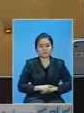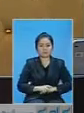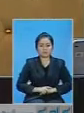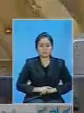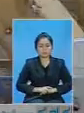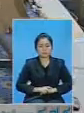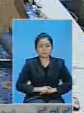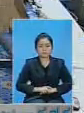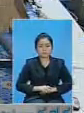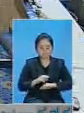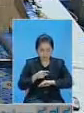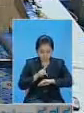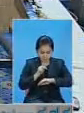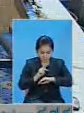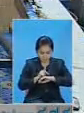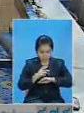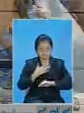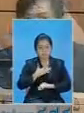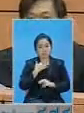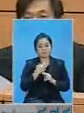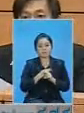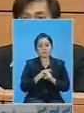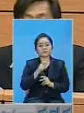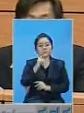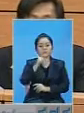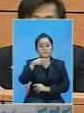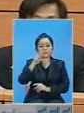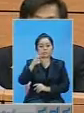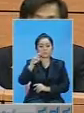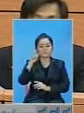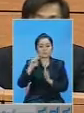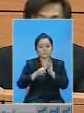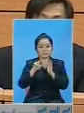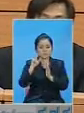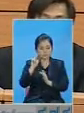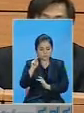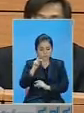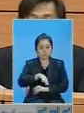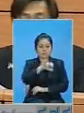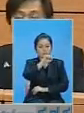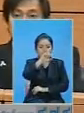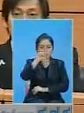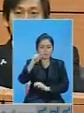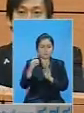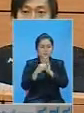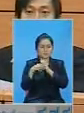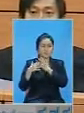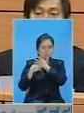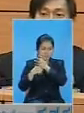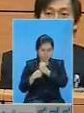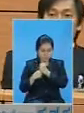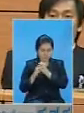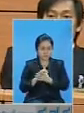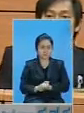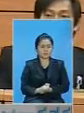กับเรียนท่านประธานสภาที่เคารพผมนายอภิรักษ์โคสะโยธินสมาชิกสภาผู้แทนราษฎรกรุงเทพมหานครจากพรรคประชาธิปัตย์ขอก